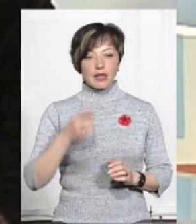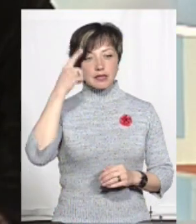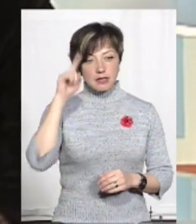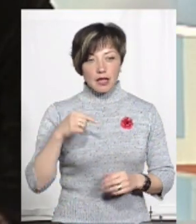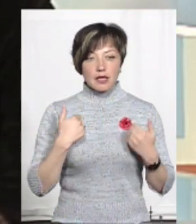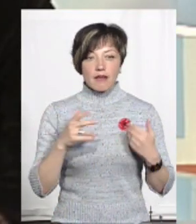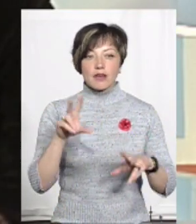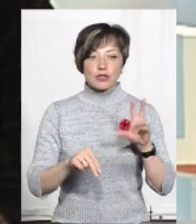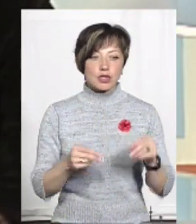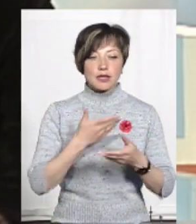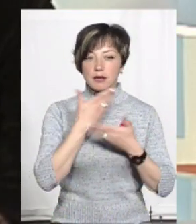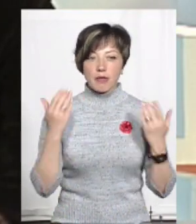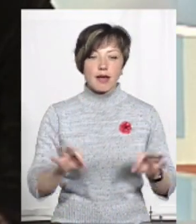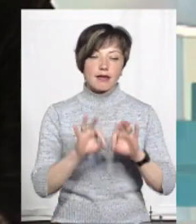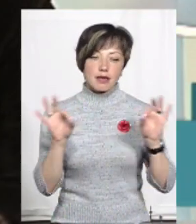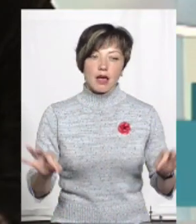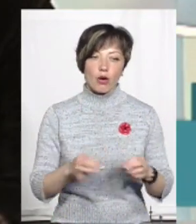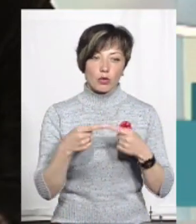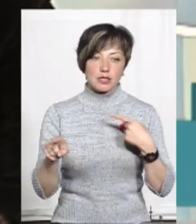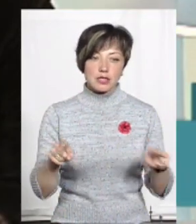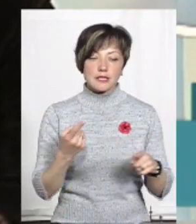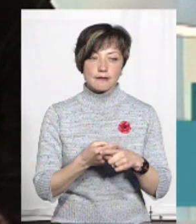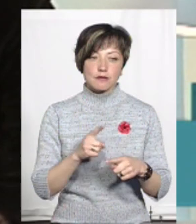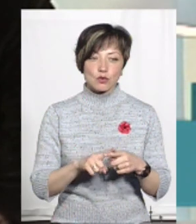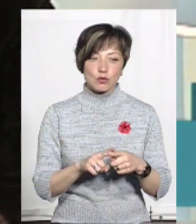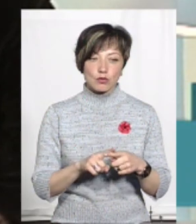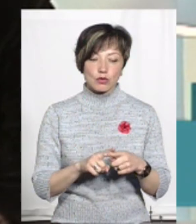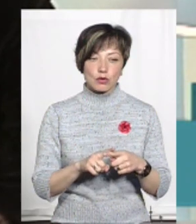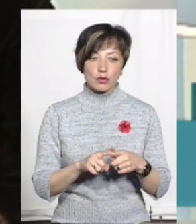Знаєте, я вважаю, що немає ніякої різниці в цьому.